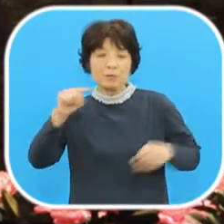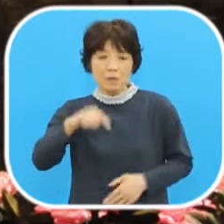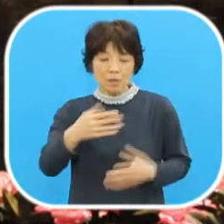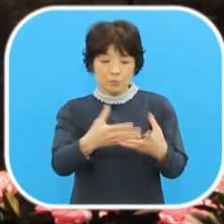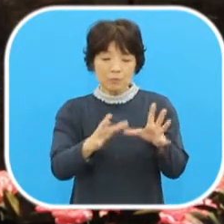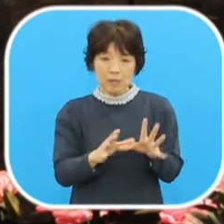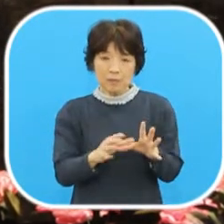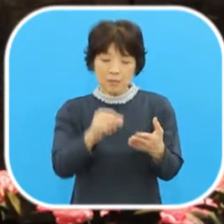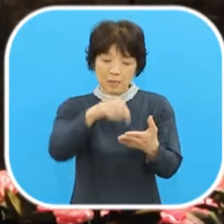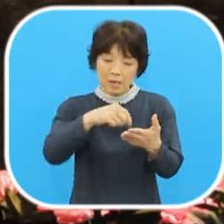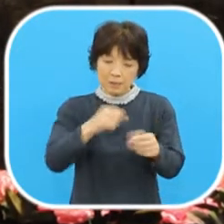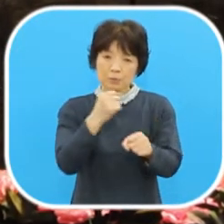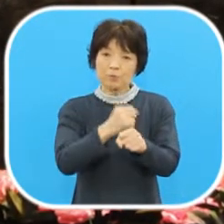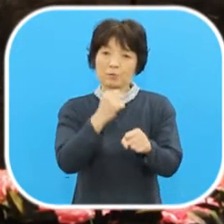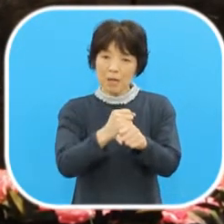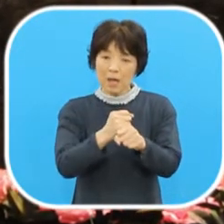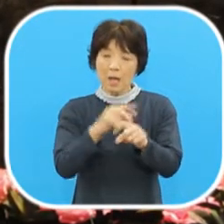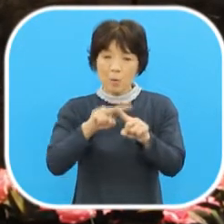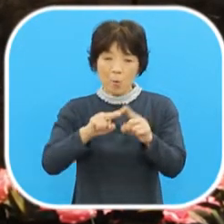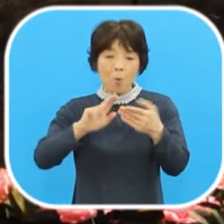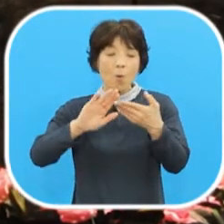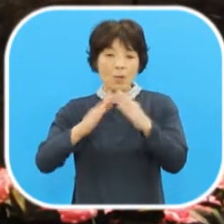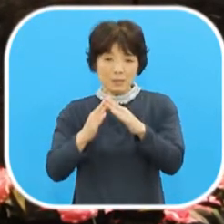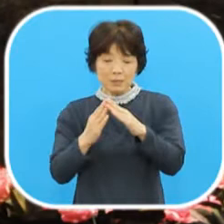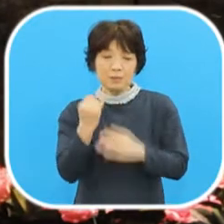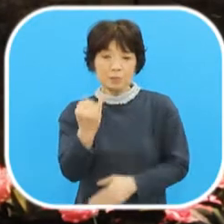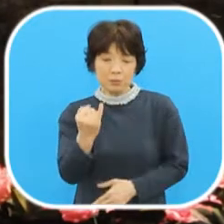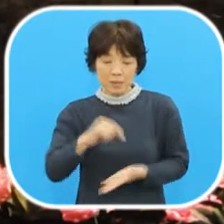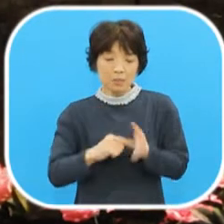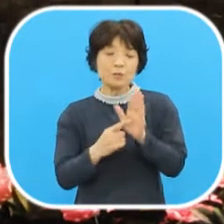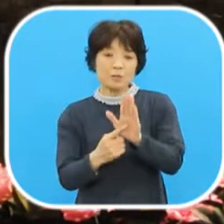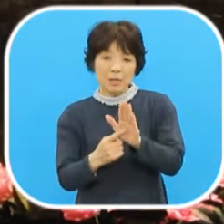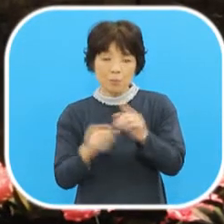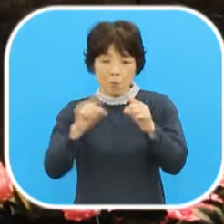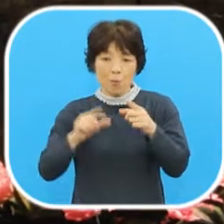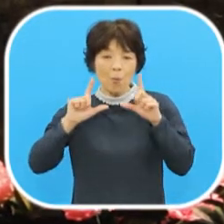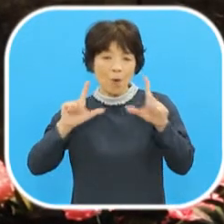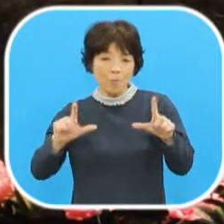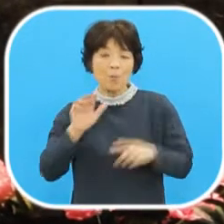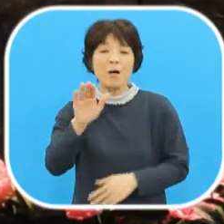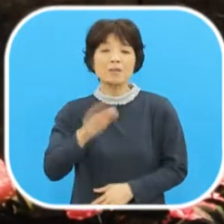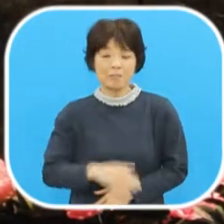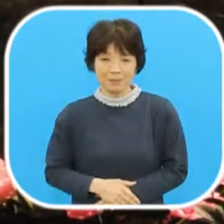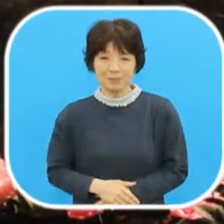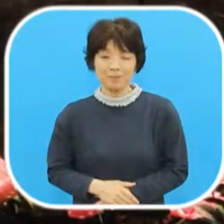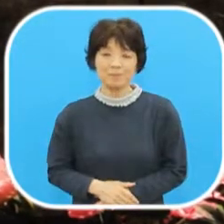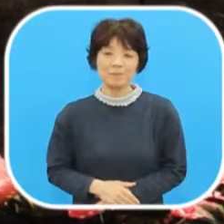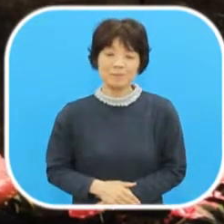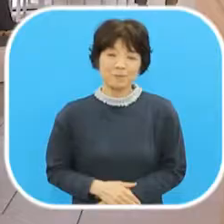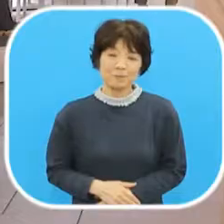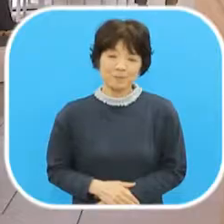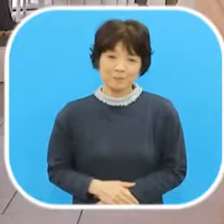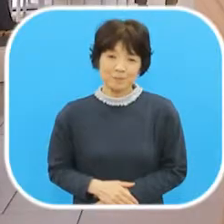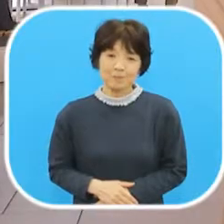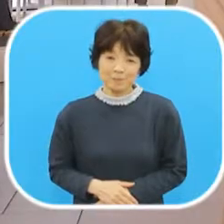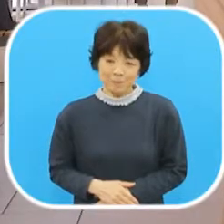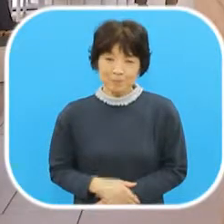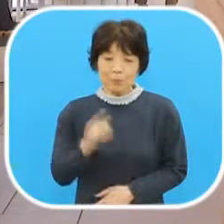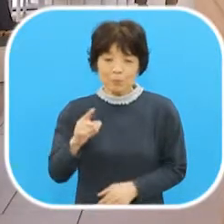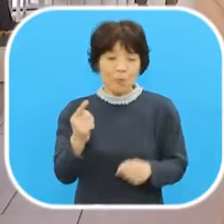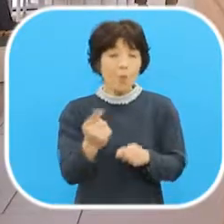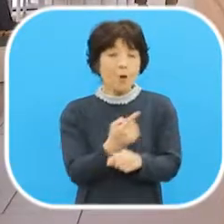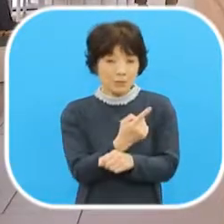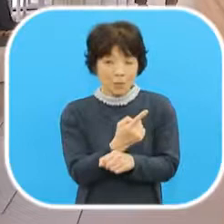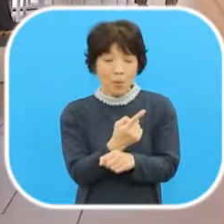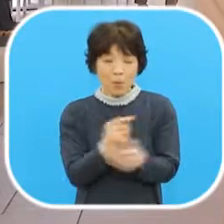本演出による小町娘出演の舞台公演小町大瀬の図もお楽しみいただけます。 イベントの他に